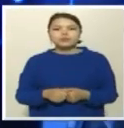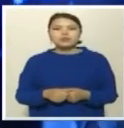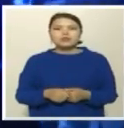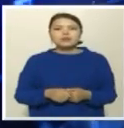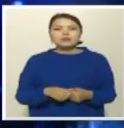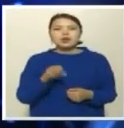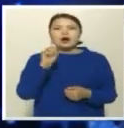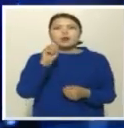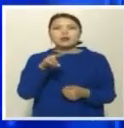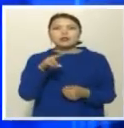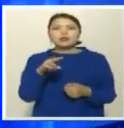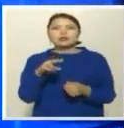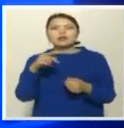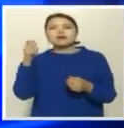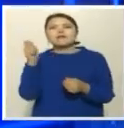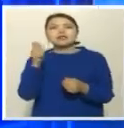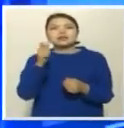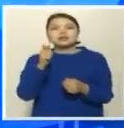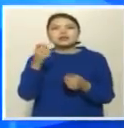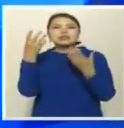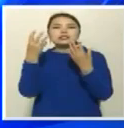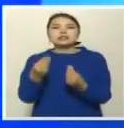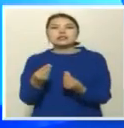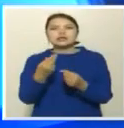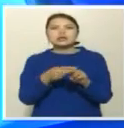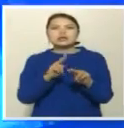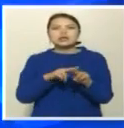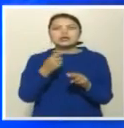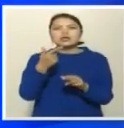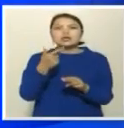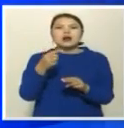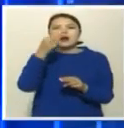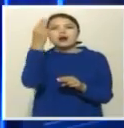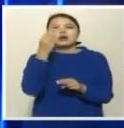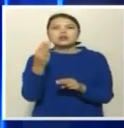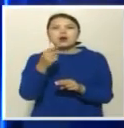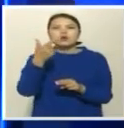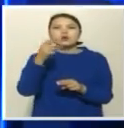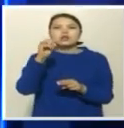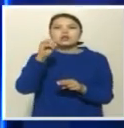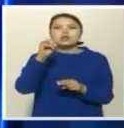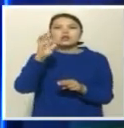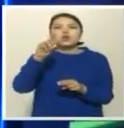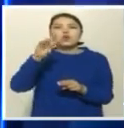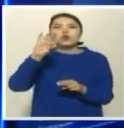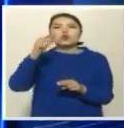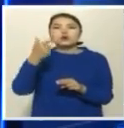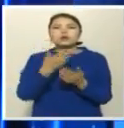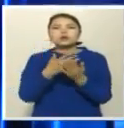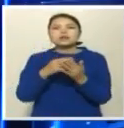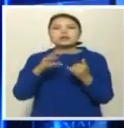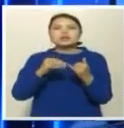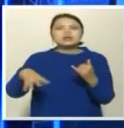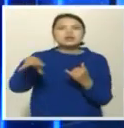Сәуір айының алғашқы жексенбісі геологтар күні кәсіби мереке қарсаңында маңғыстаулық геологтар, сала ардагерлері мен болашақ геологтар бас